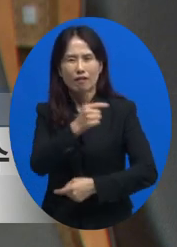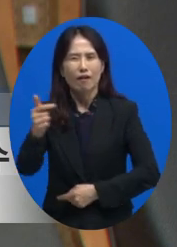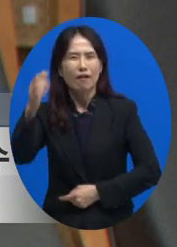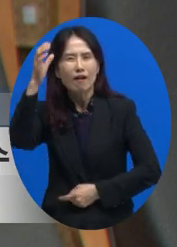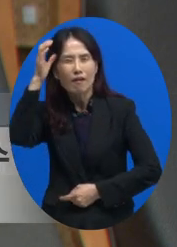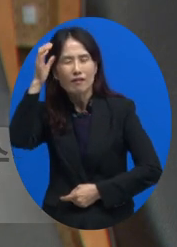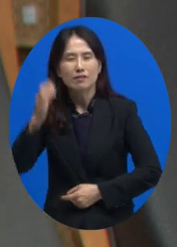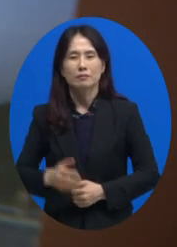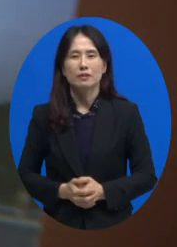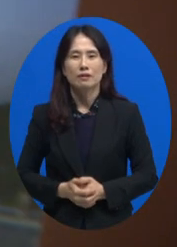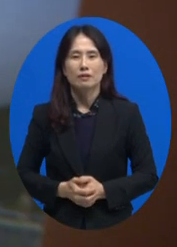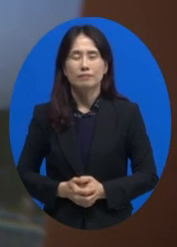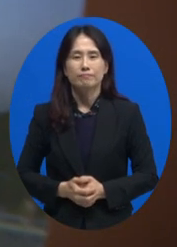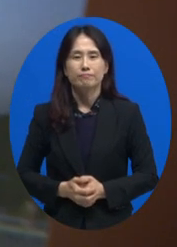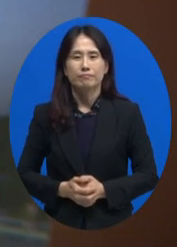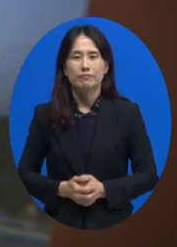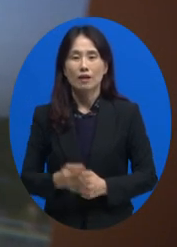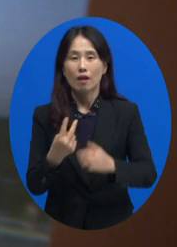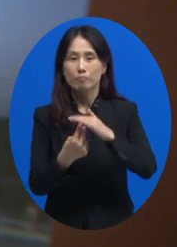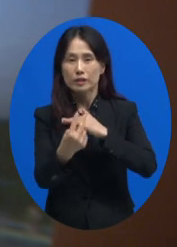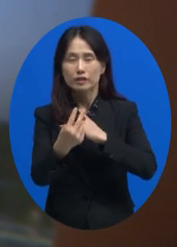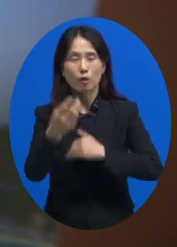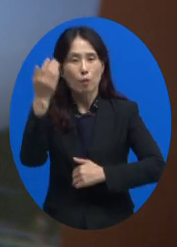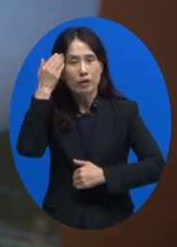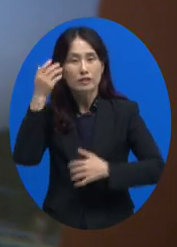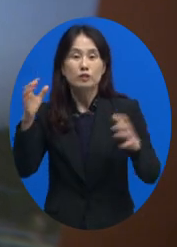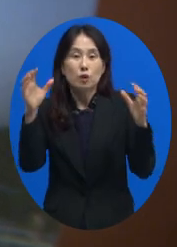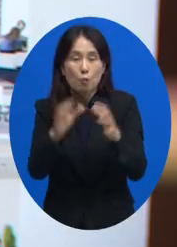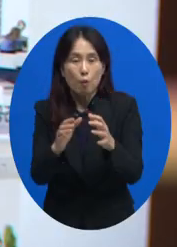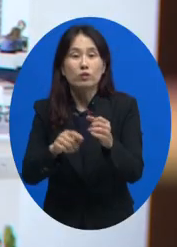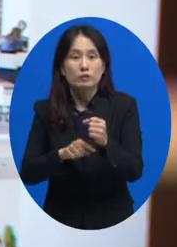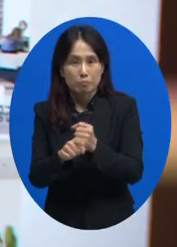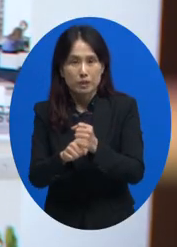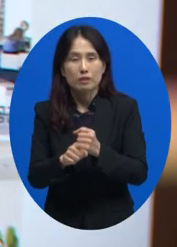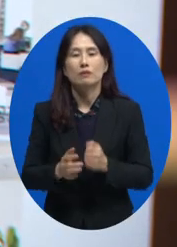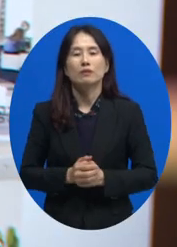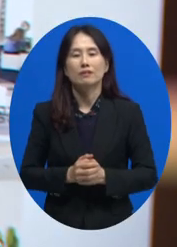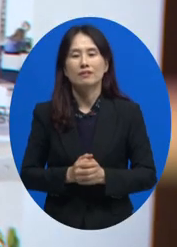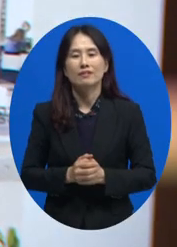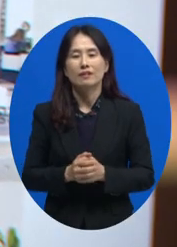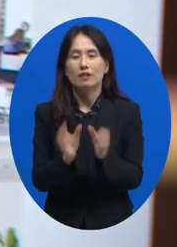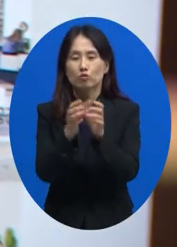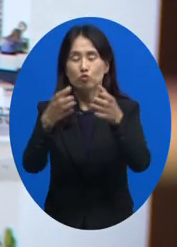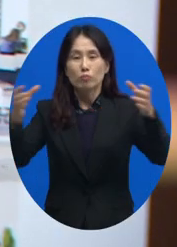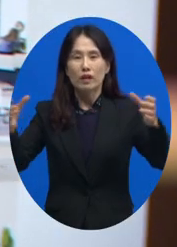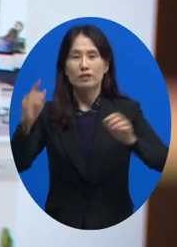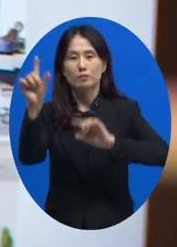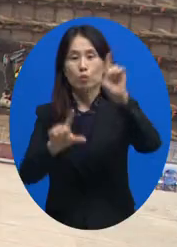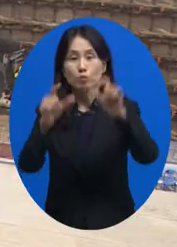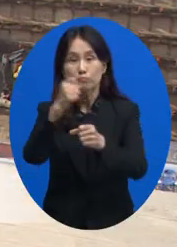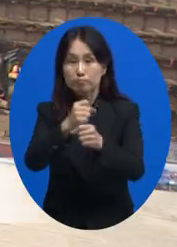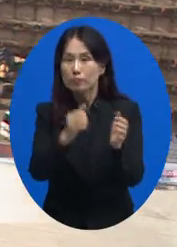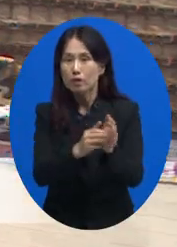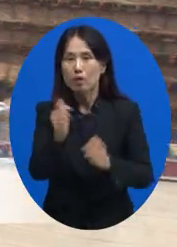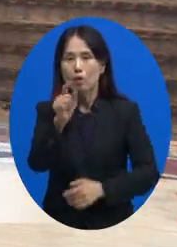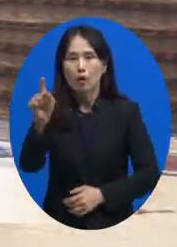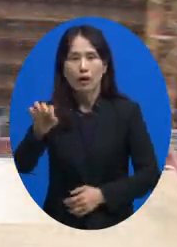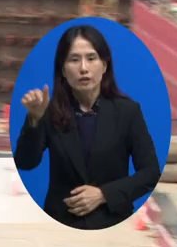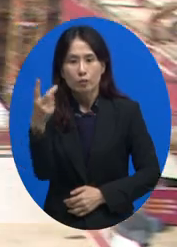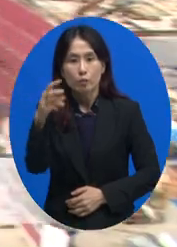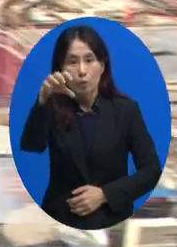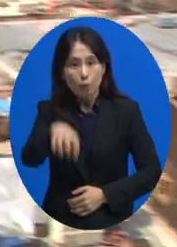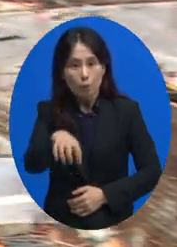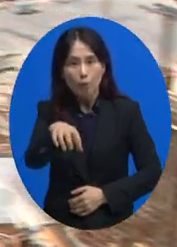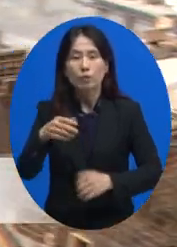가장 기대가 됩니다. 경기도의 비전과 지식을 집대성한다는 의미에서 두루마리 형상으로 디자인됐으며 광교 신도시